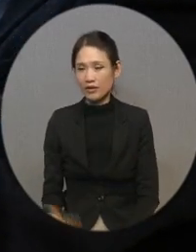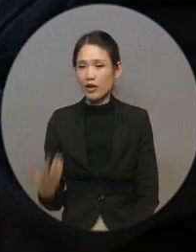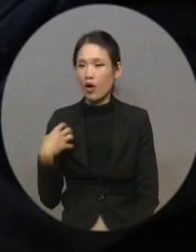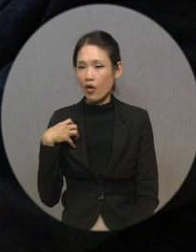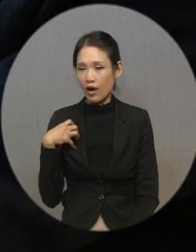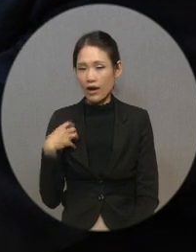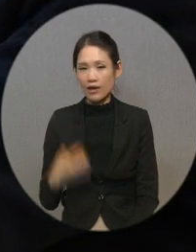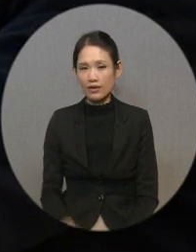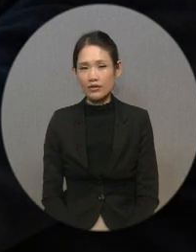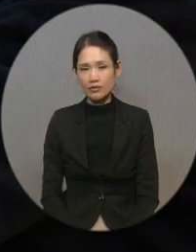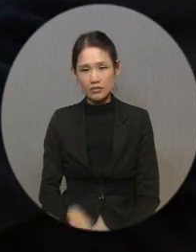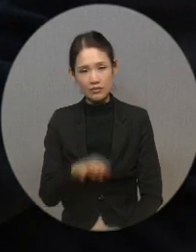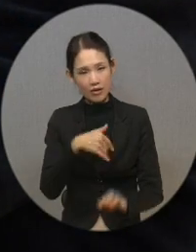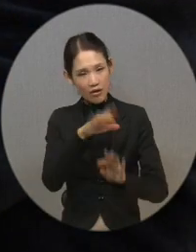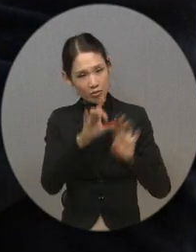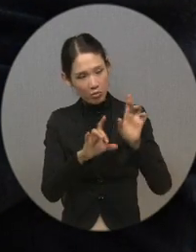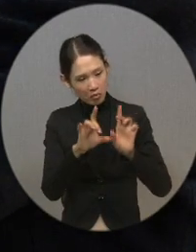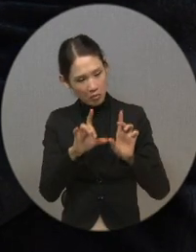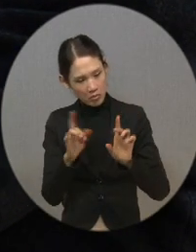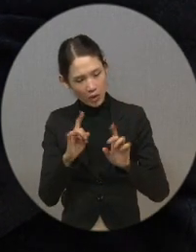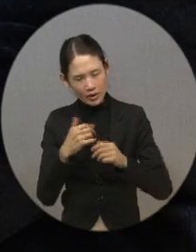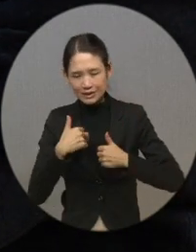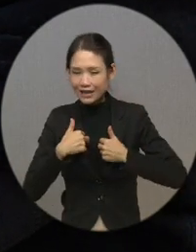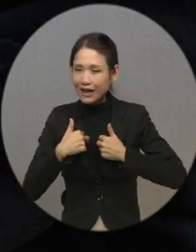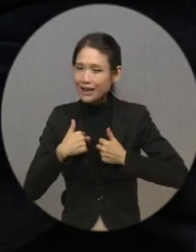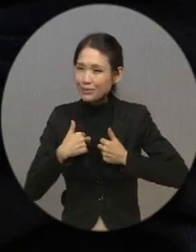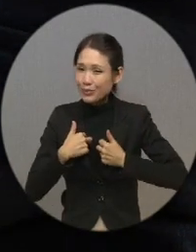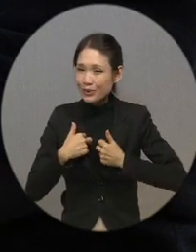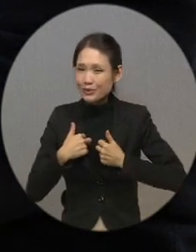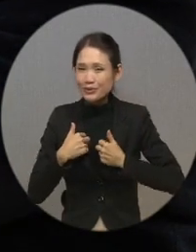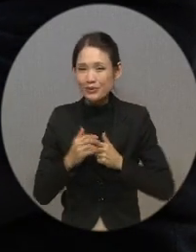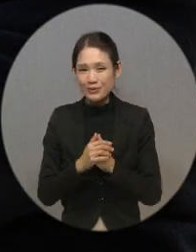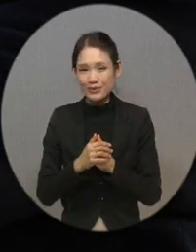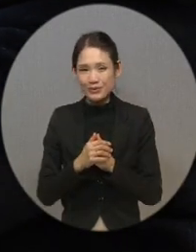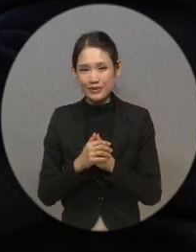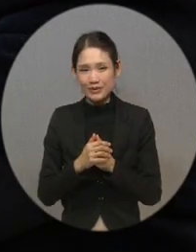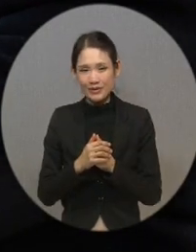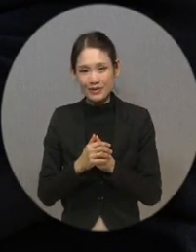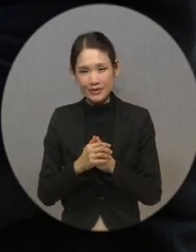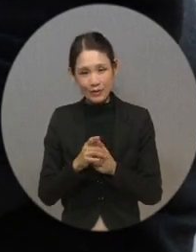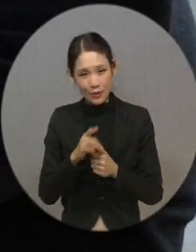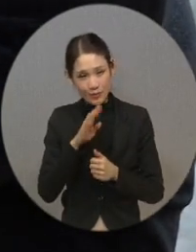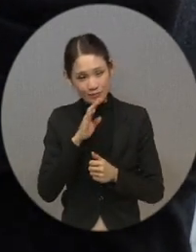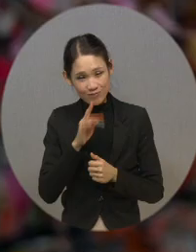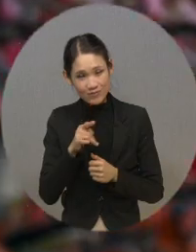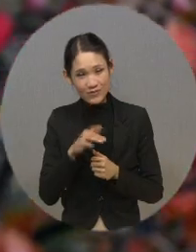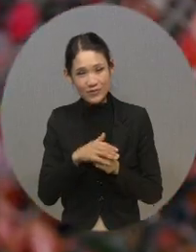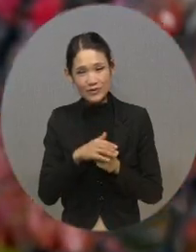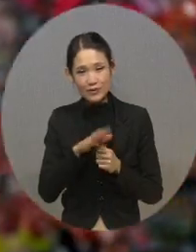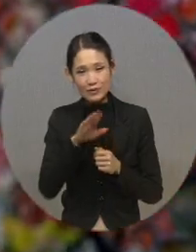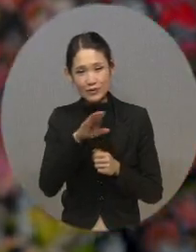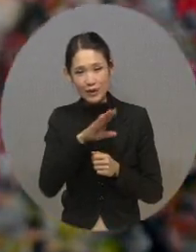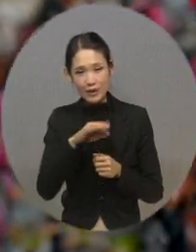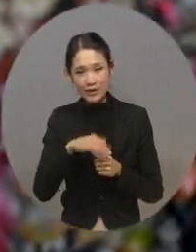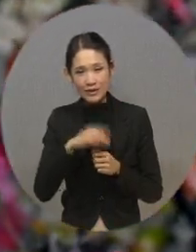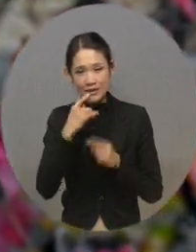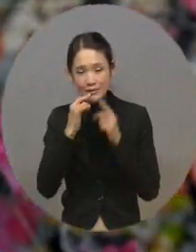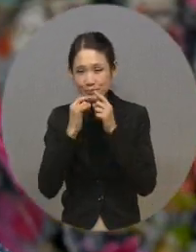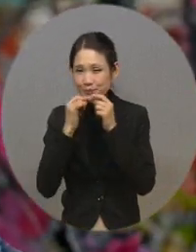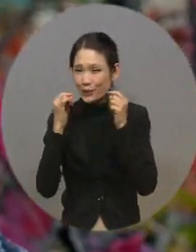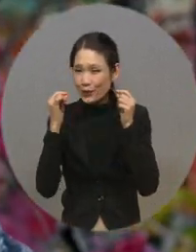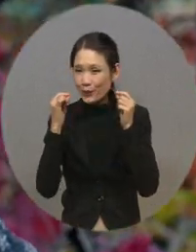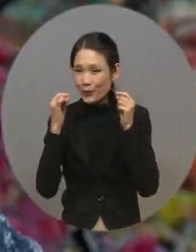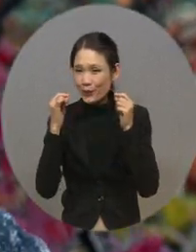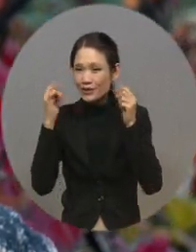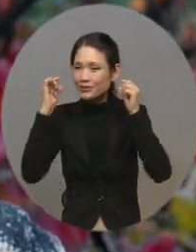모습이 귀신을 쫓는다기보다는 굉장히 재밌고 해학조로 생겼어요. 여기 선생님이 만지는 게 입꼬리예요. 입꼬리가